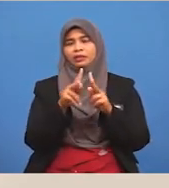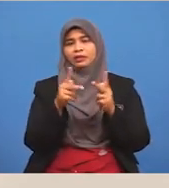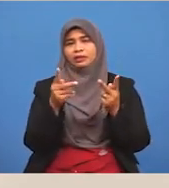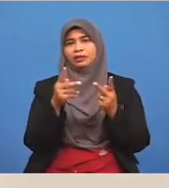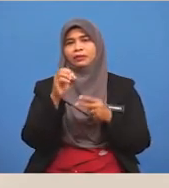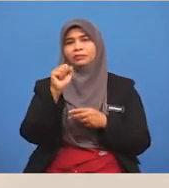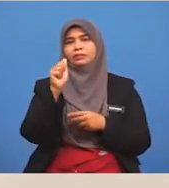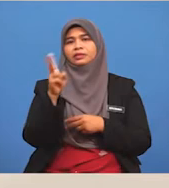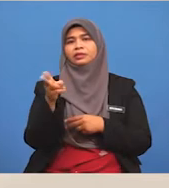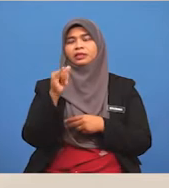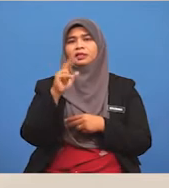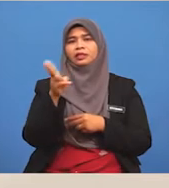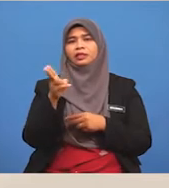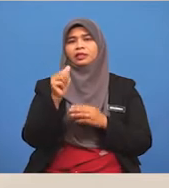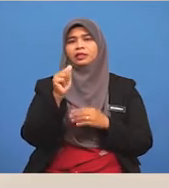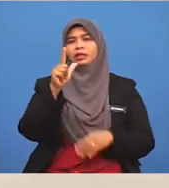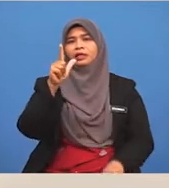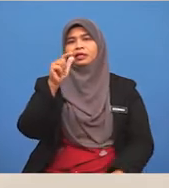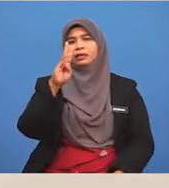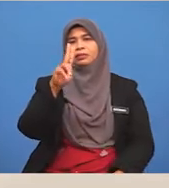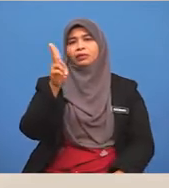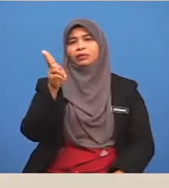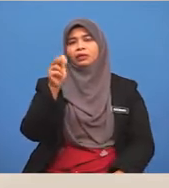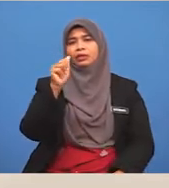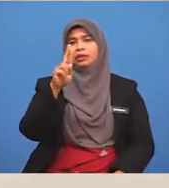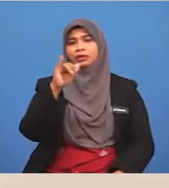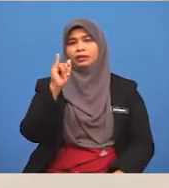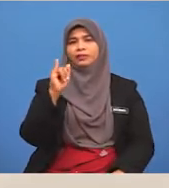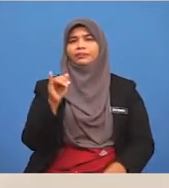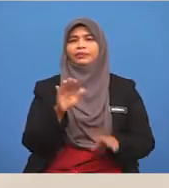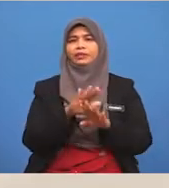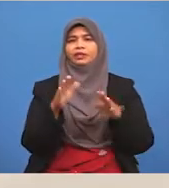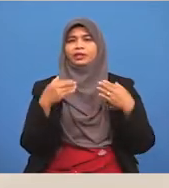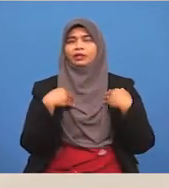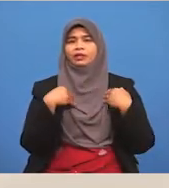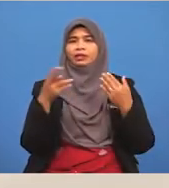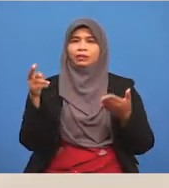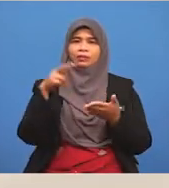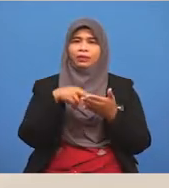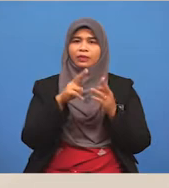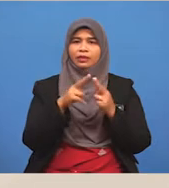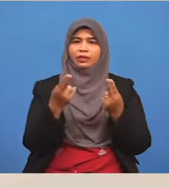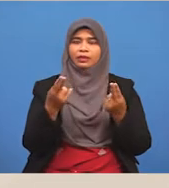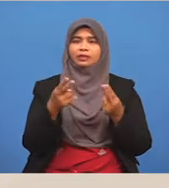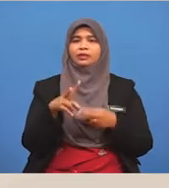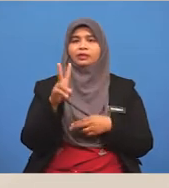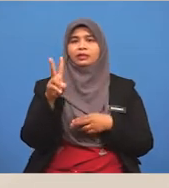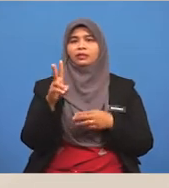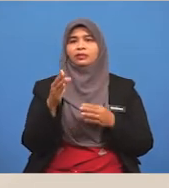Al-Bukhari? Pertama, tiada pengulangan hadis. Yang kedua,